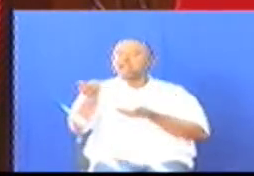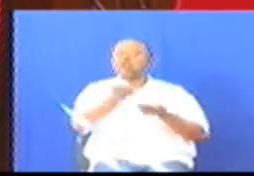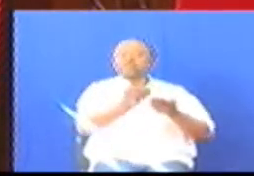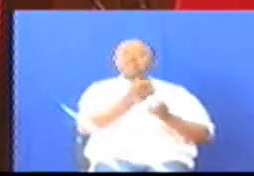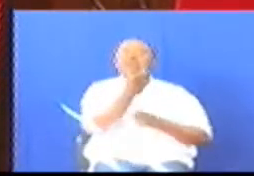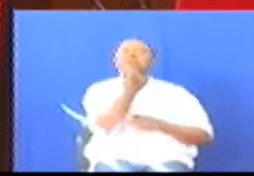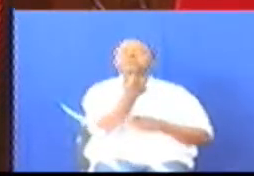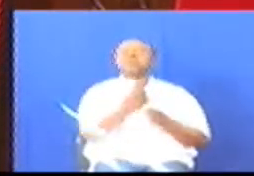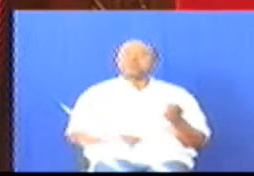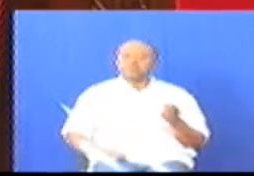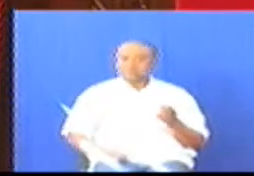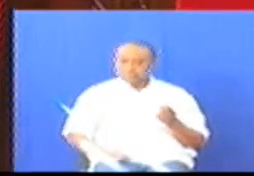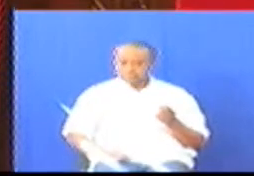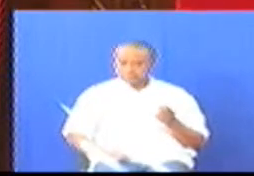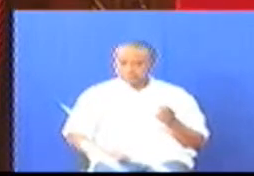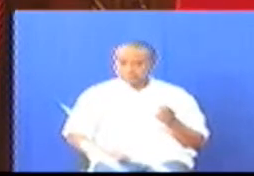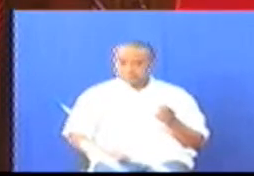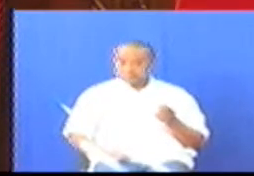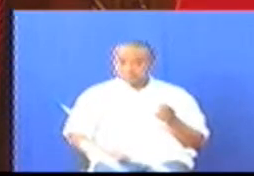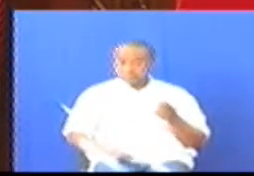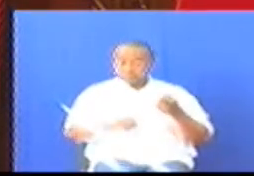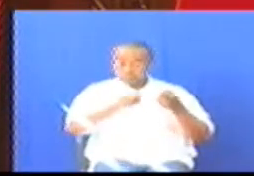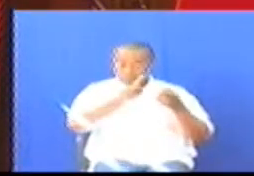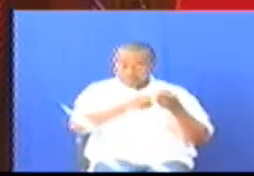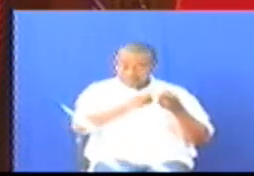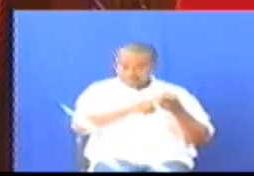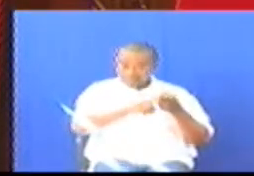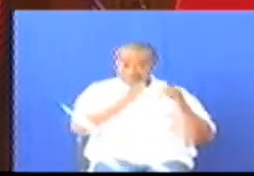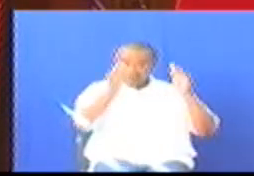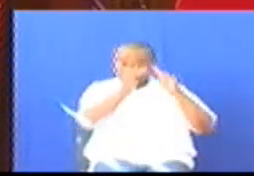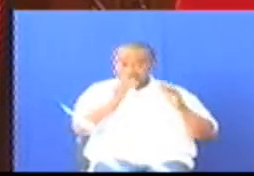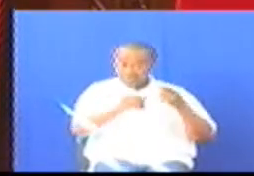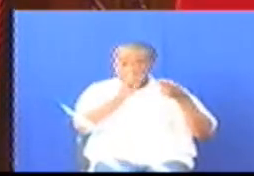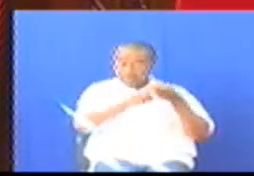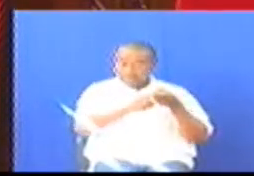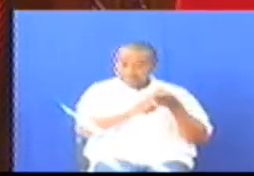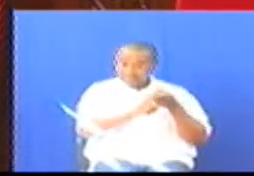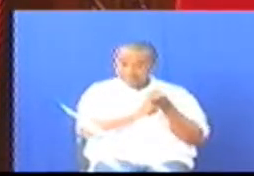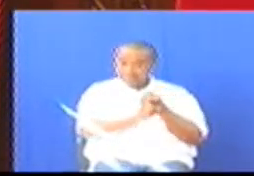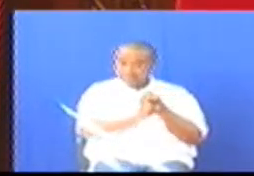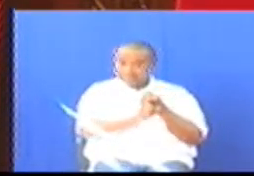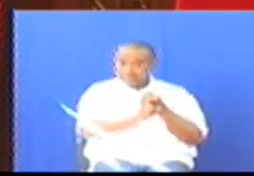mapato, ambao mmoja ni